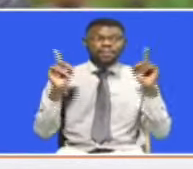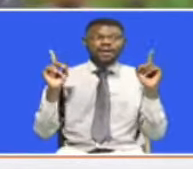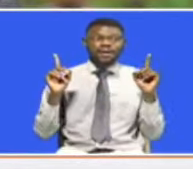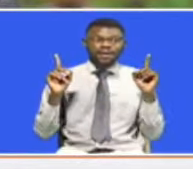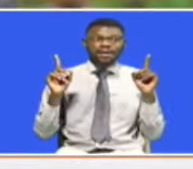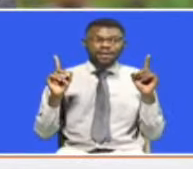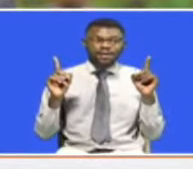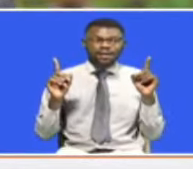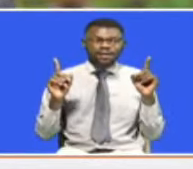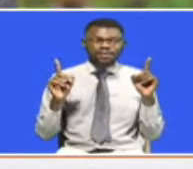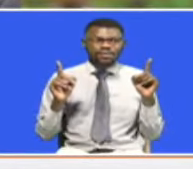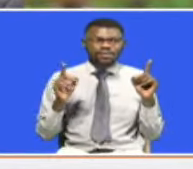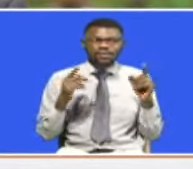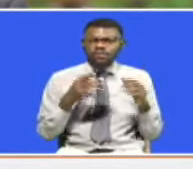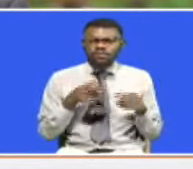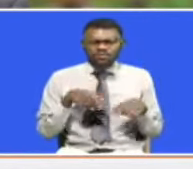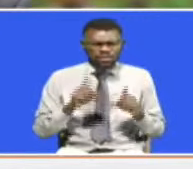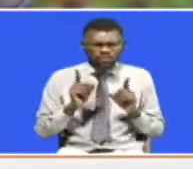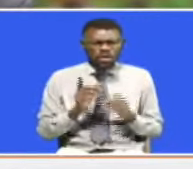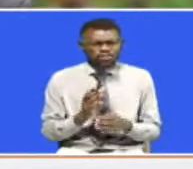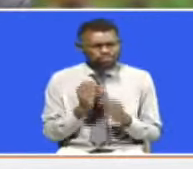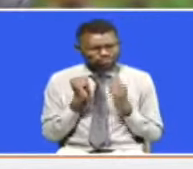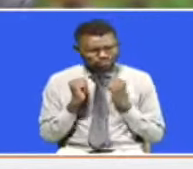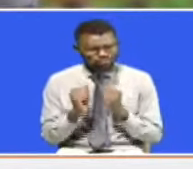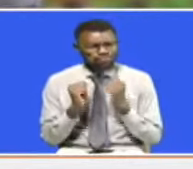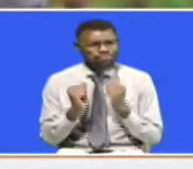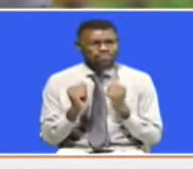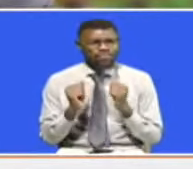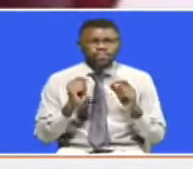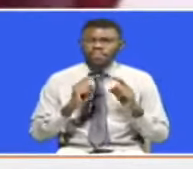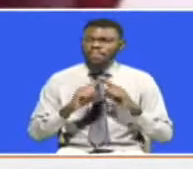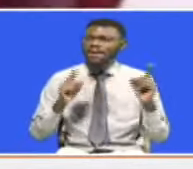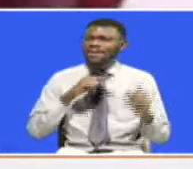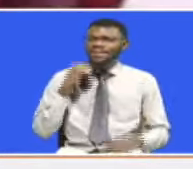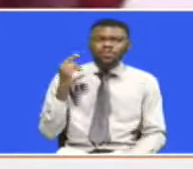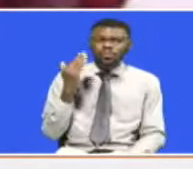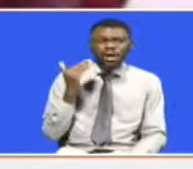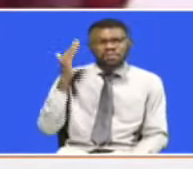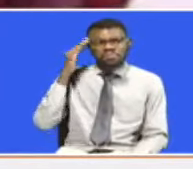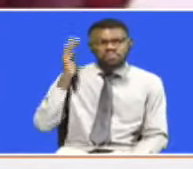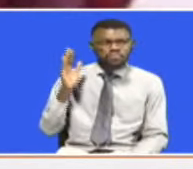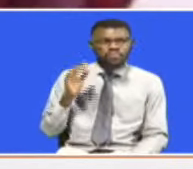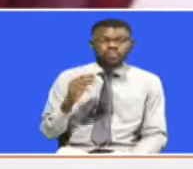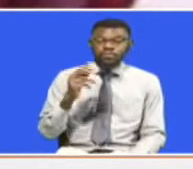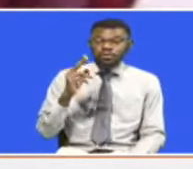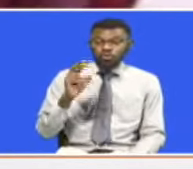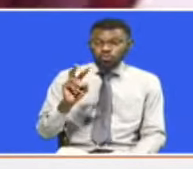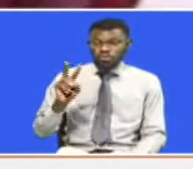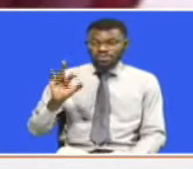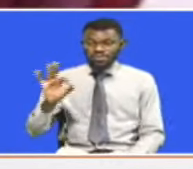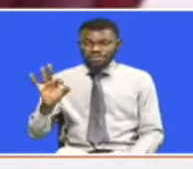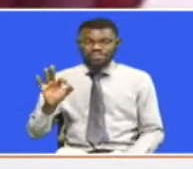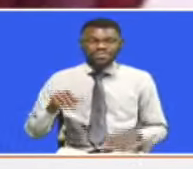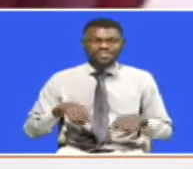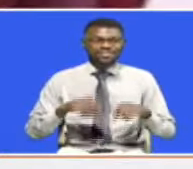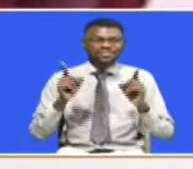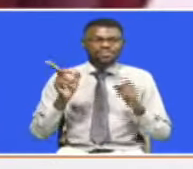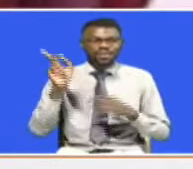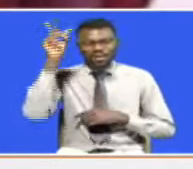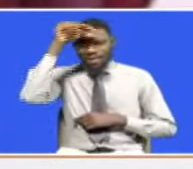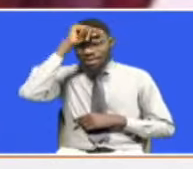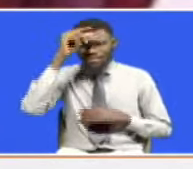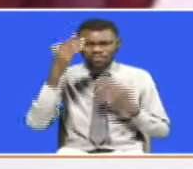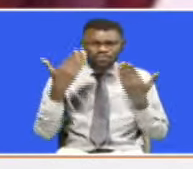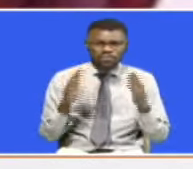it is his goodness which killed him, but we suspect it is. Mwaka 2013 alihitimu kutoka chuo kikuu